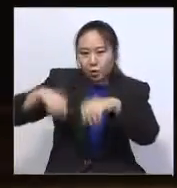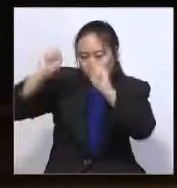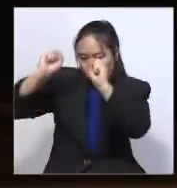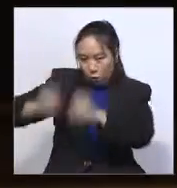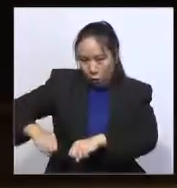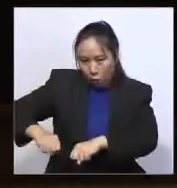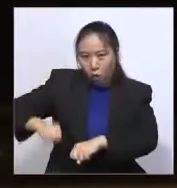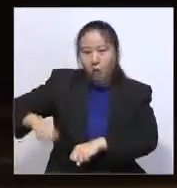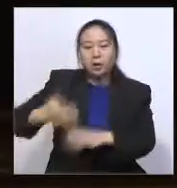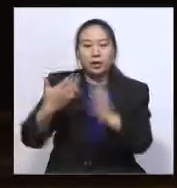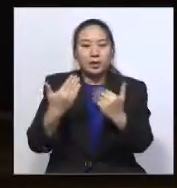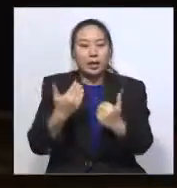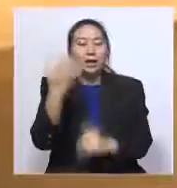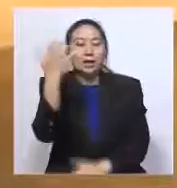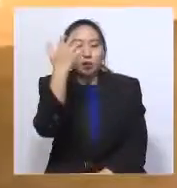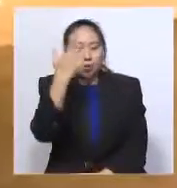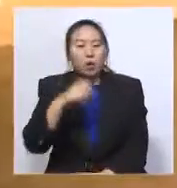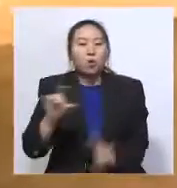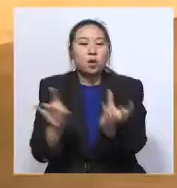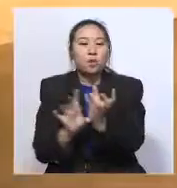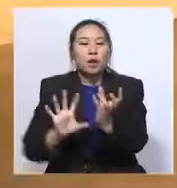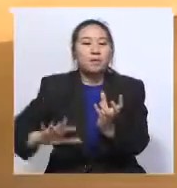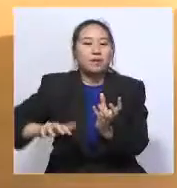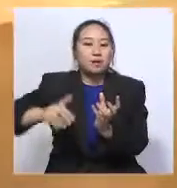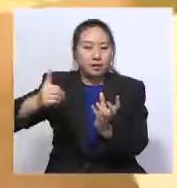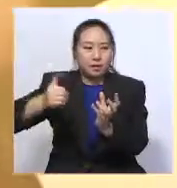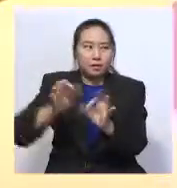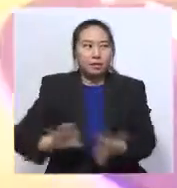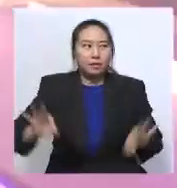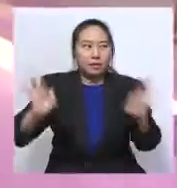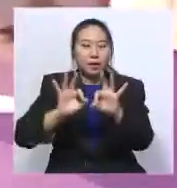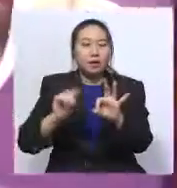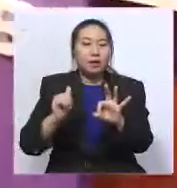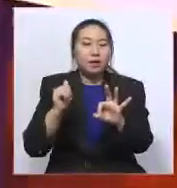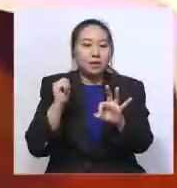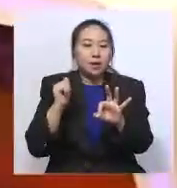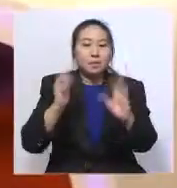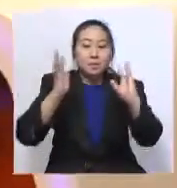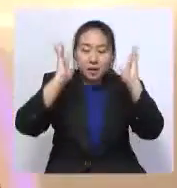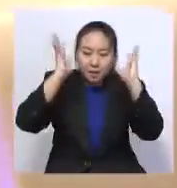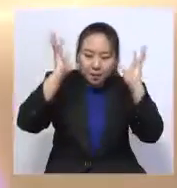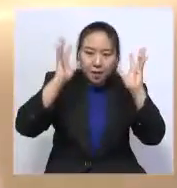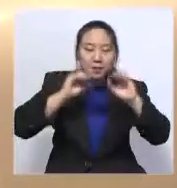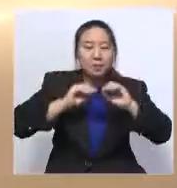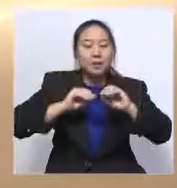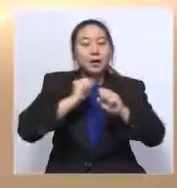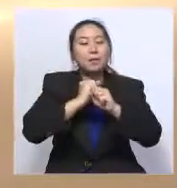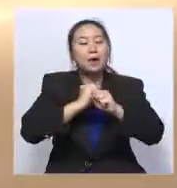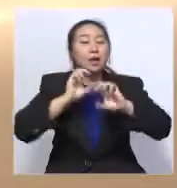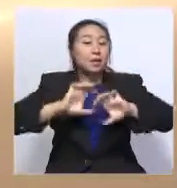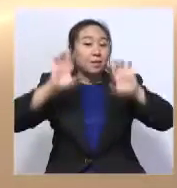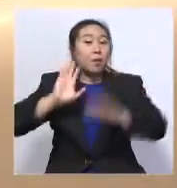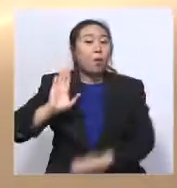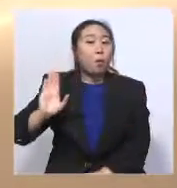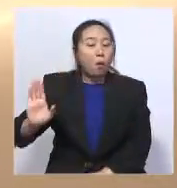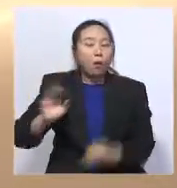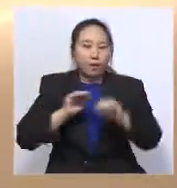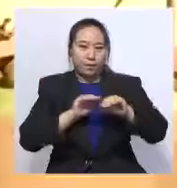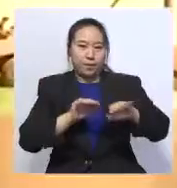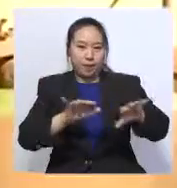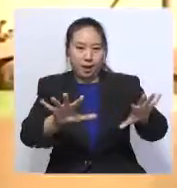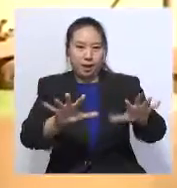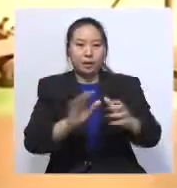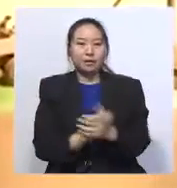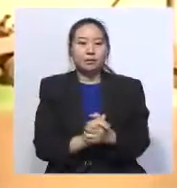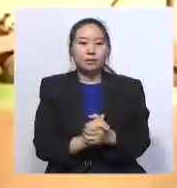ทำให้ช่อง NBT มีคุณภาพมากขึ้นโดยยังยึดหลักการเดิมนะคะก็คือการเผยแพร่ประชาสัมพันธ์งานของรัฐบาลอย่างไรก็ตามค่ะเมื่อ